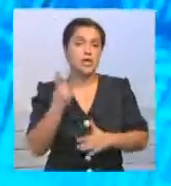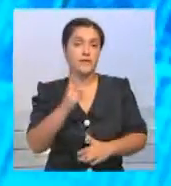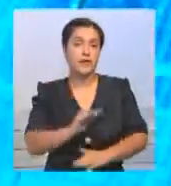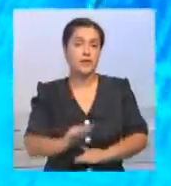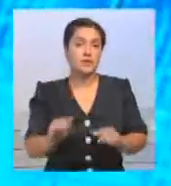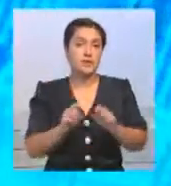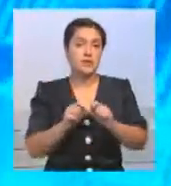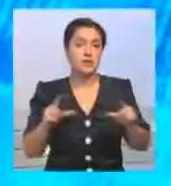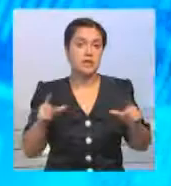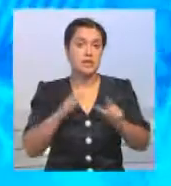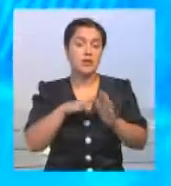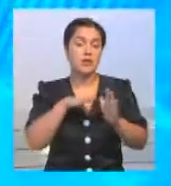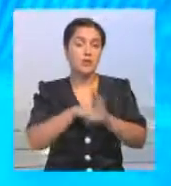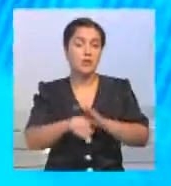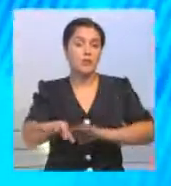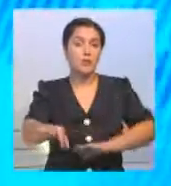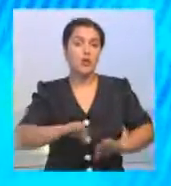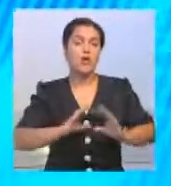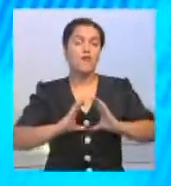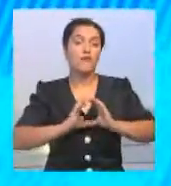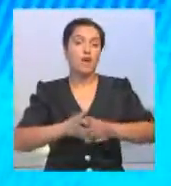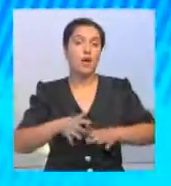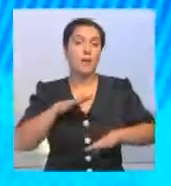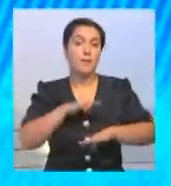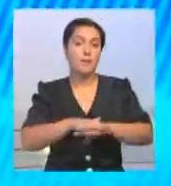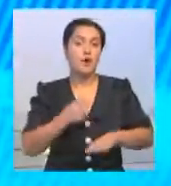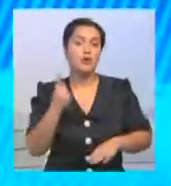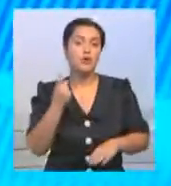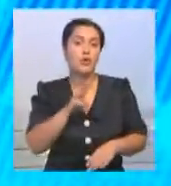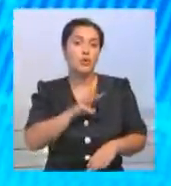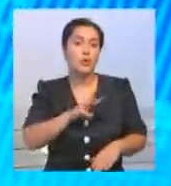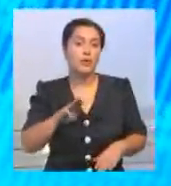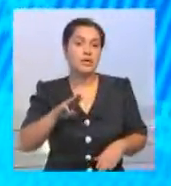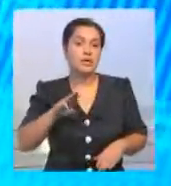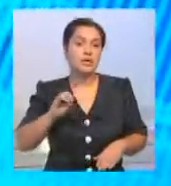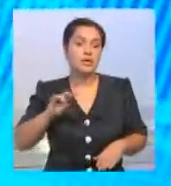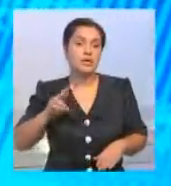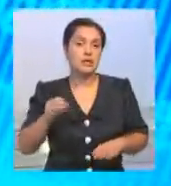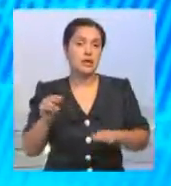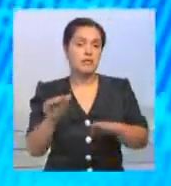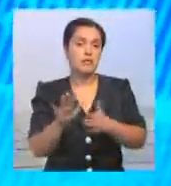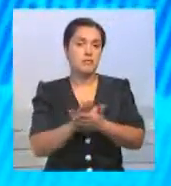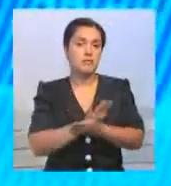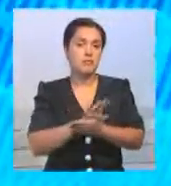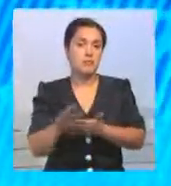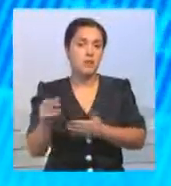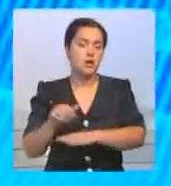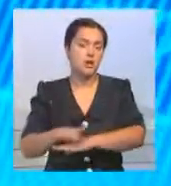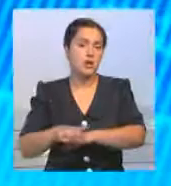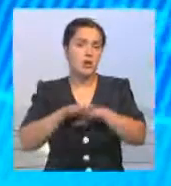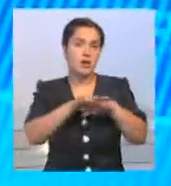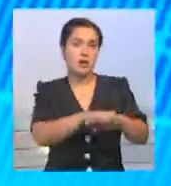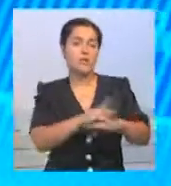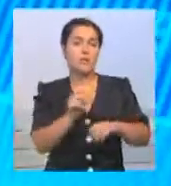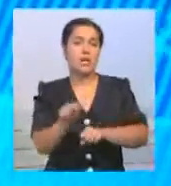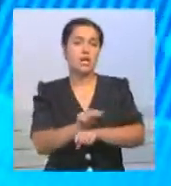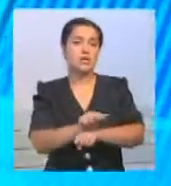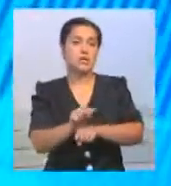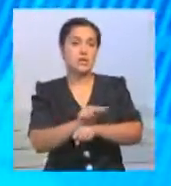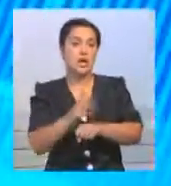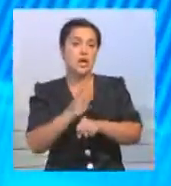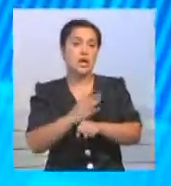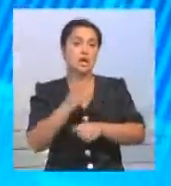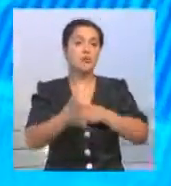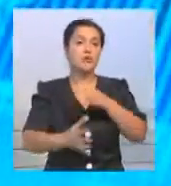два детских сада попали в проект Всемирного банка. Почти по 100 миллионов тенге безвозмездно выделено на их реконструкцию.